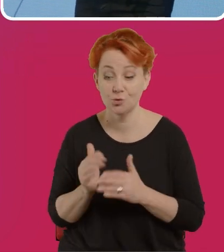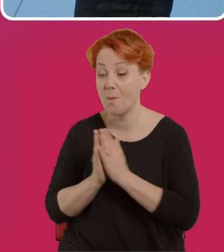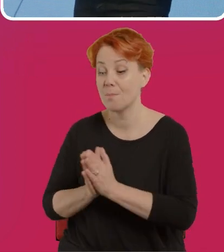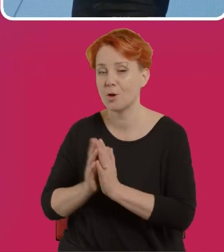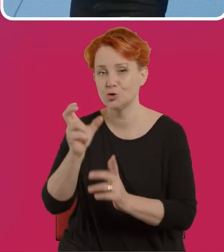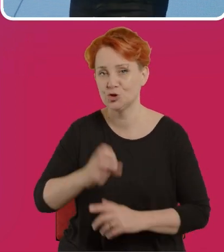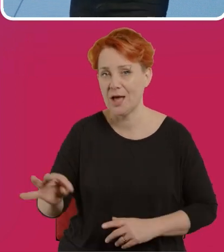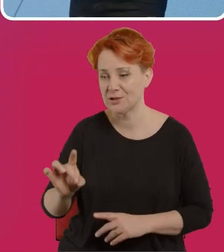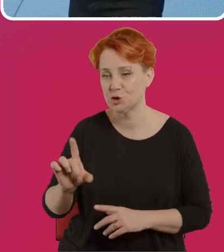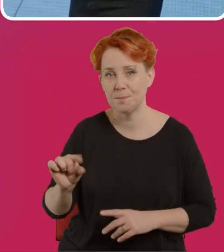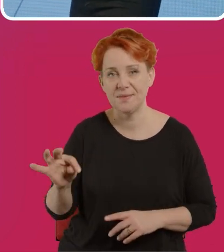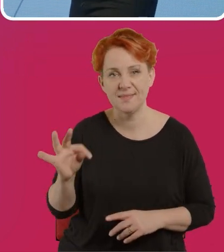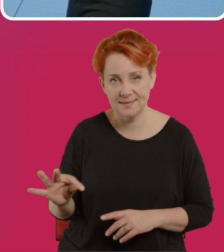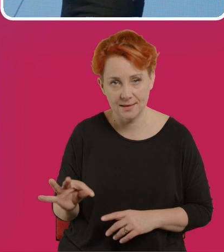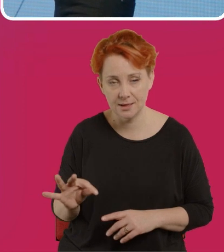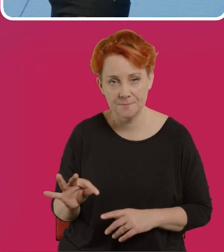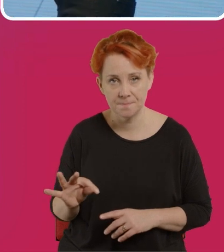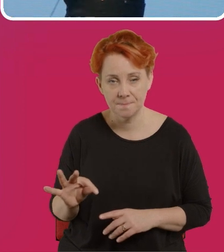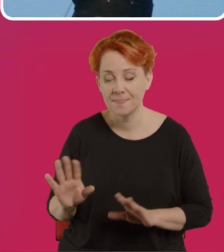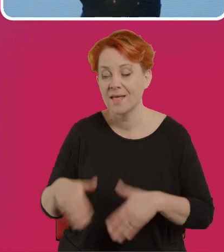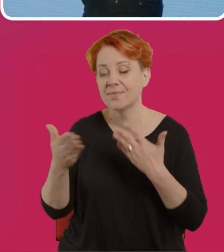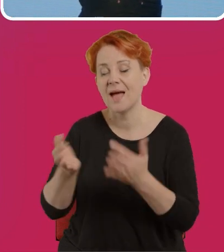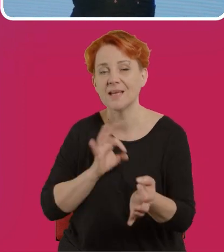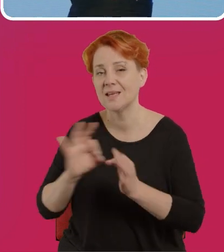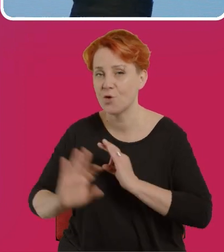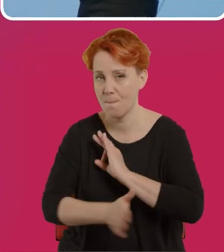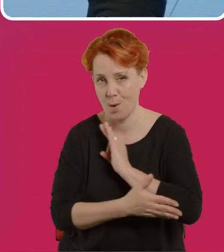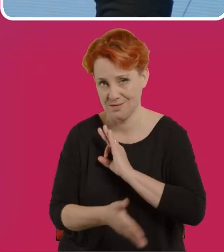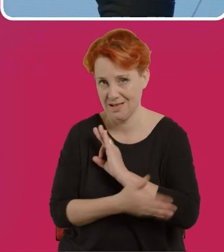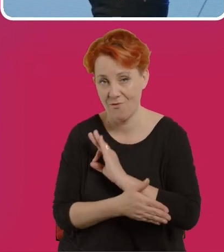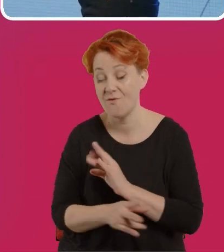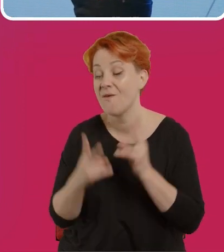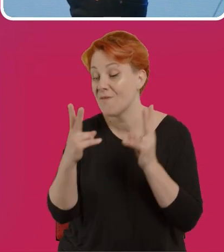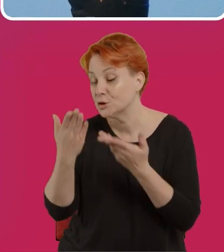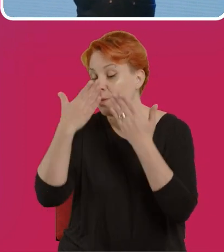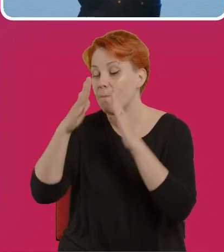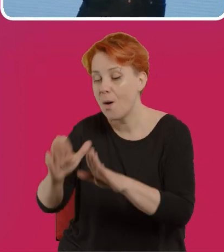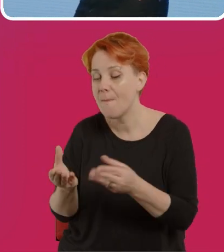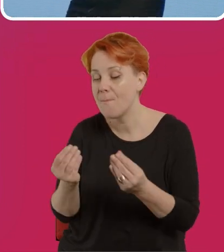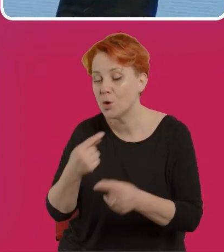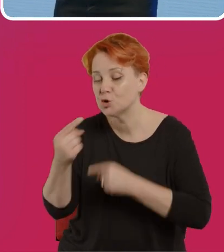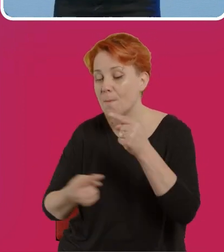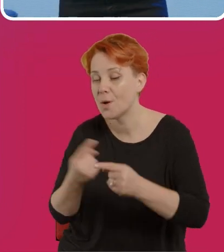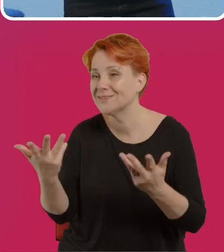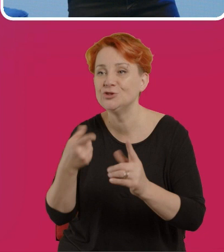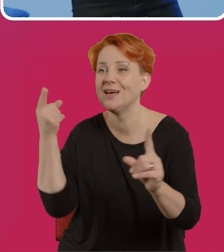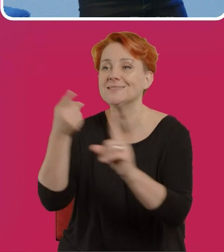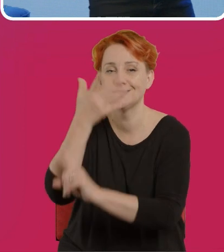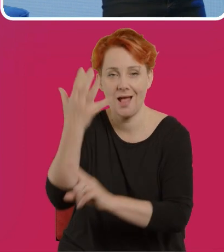GPT, pracuje jako, czyli daje mu background. Ważne jest to, żeby mu pokazać, po co ten proces będzie